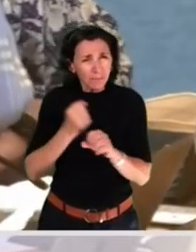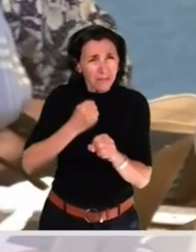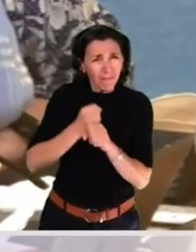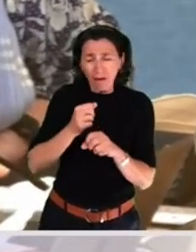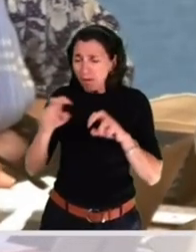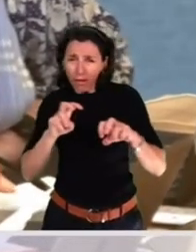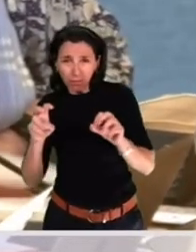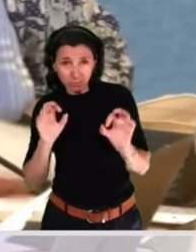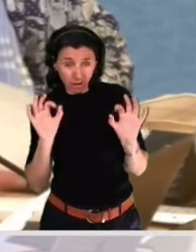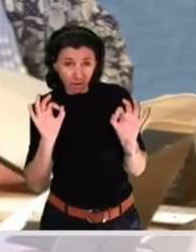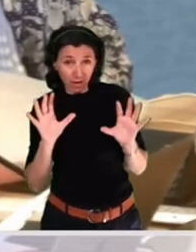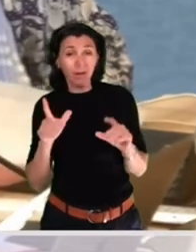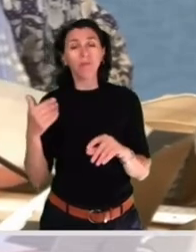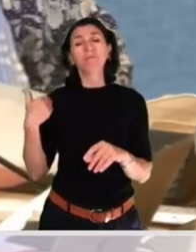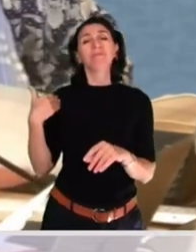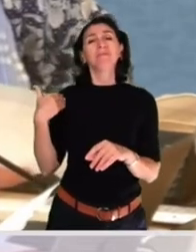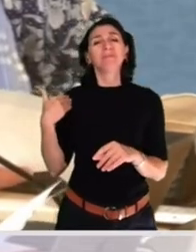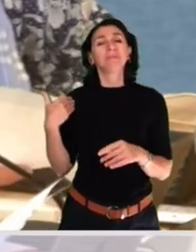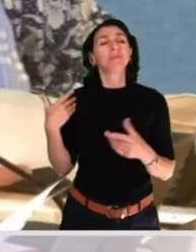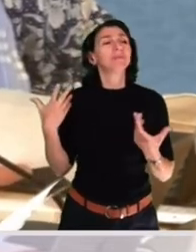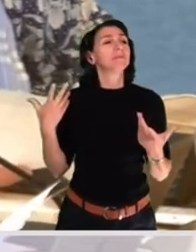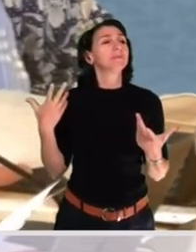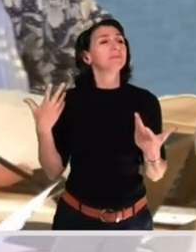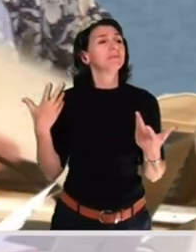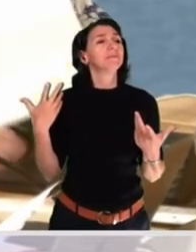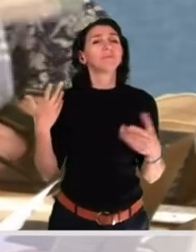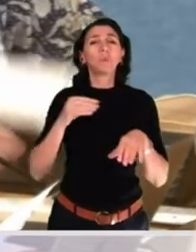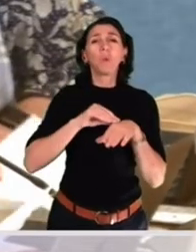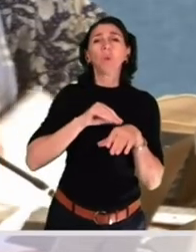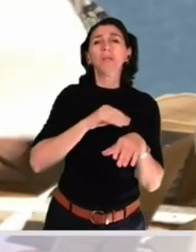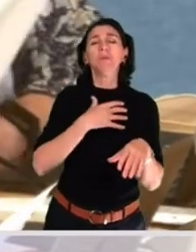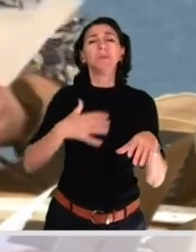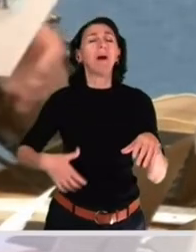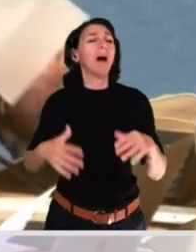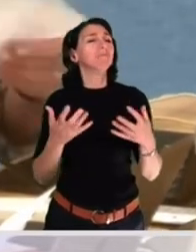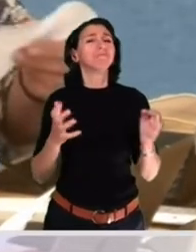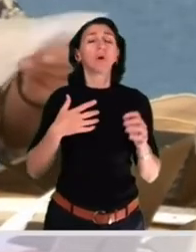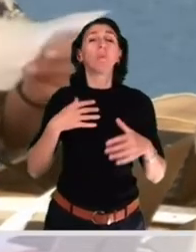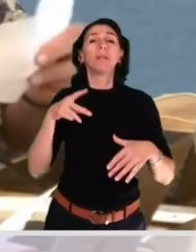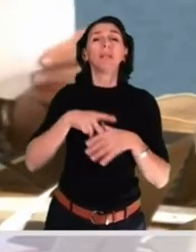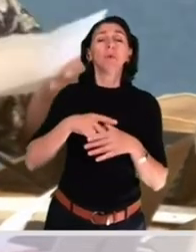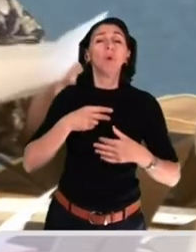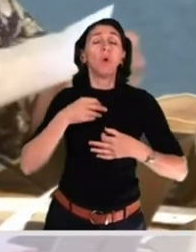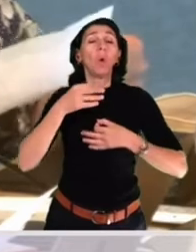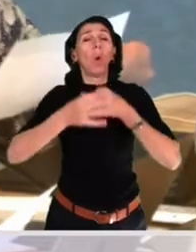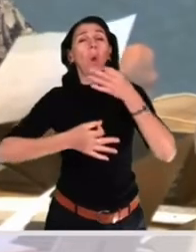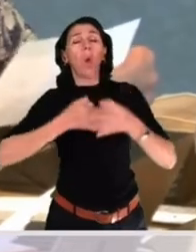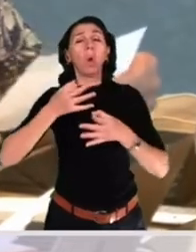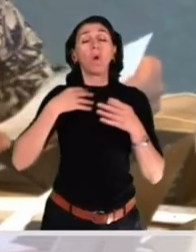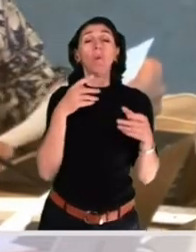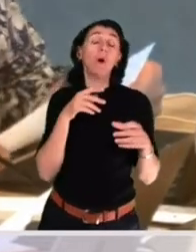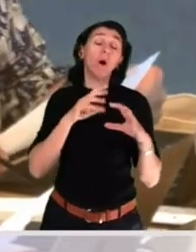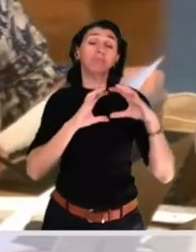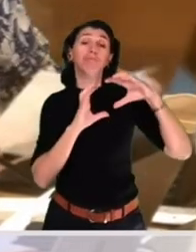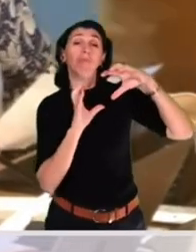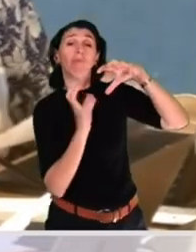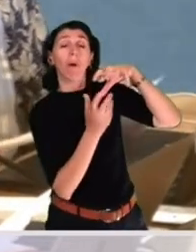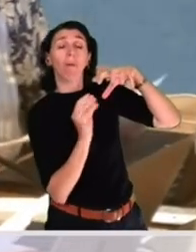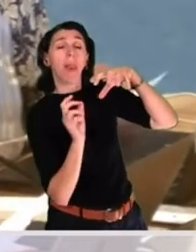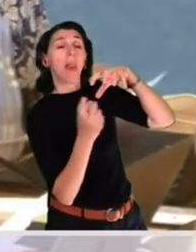fait part au début du conseil municipal, si vous n'avez pas plus utile et plus urgent à faire, et